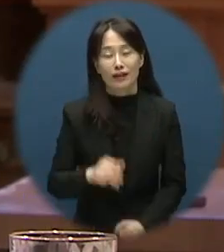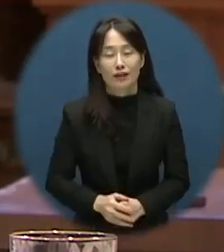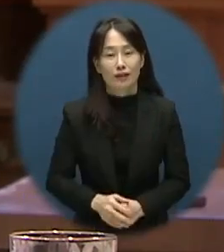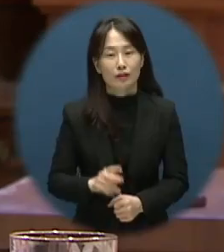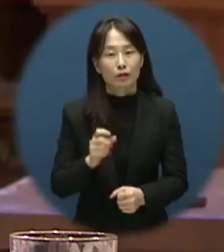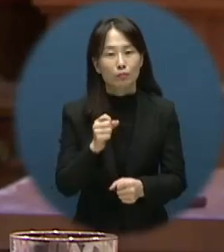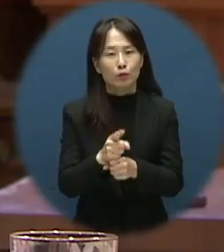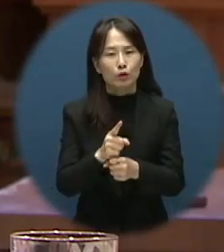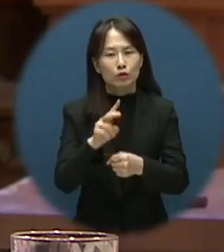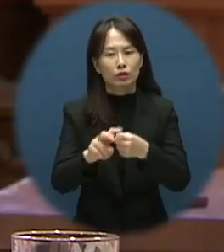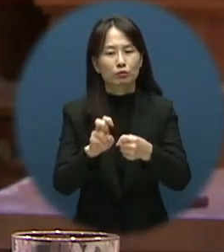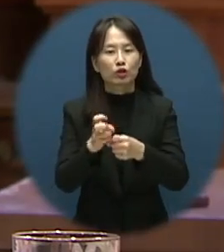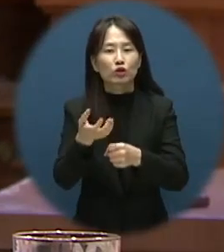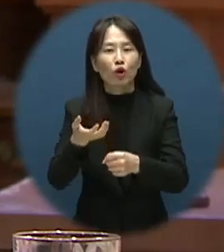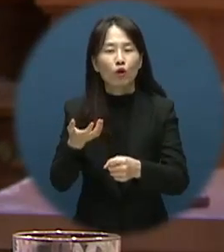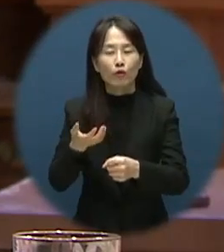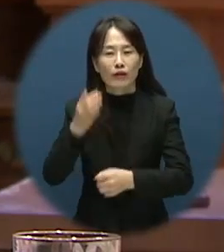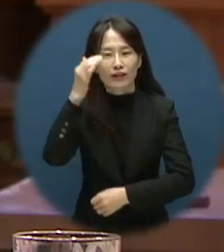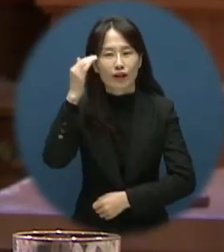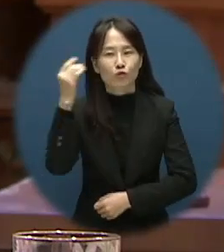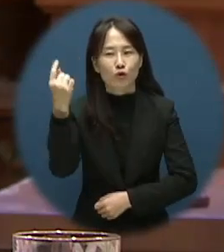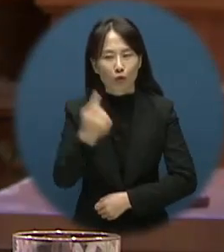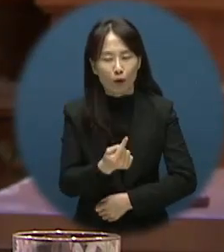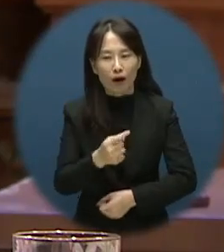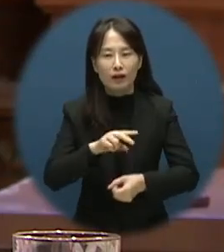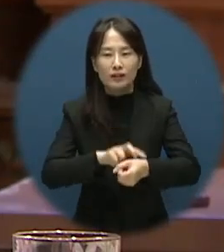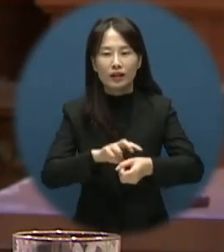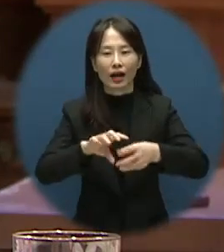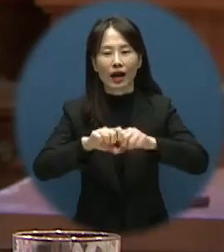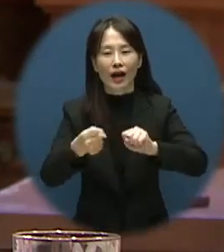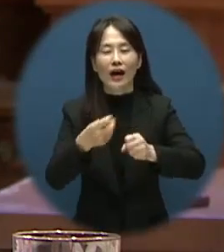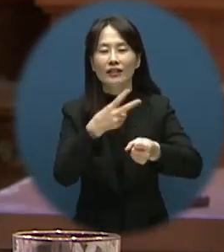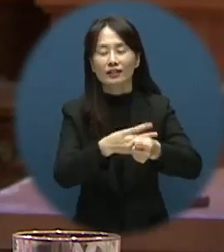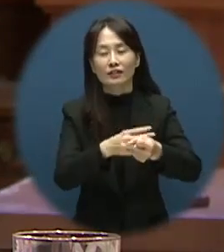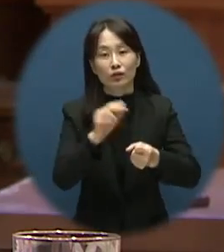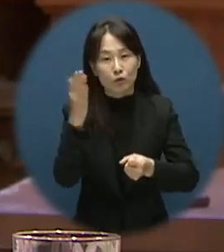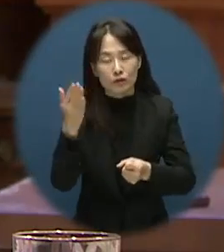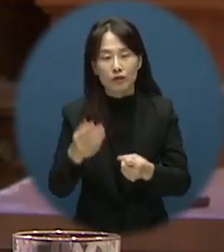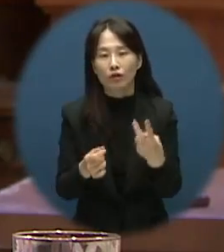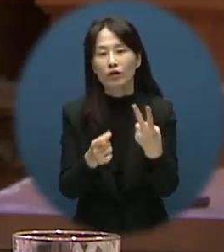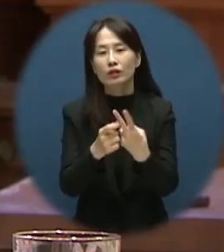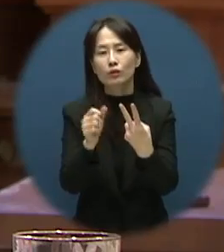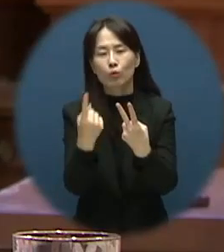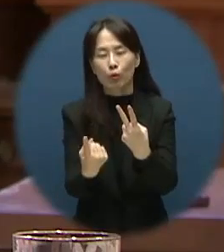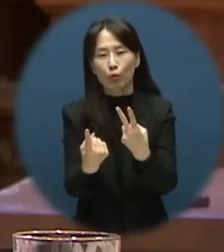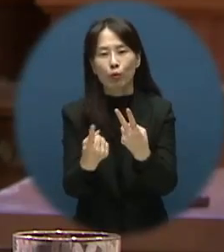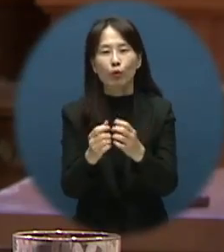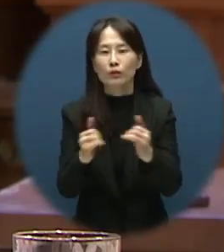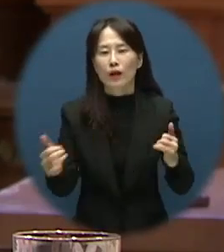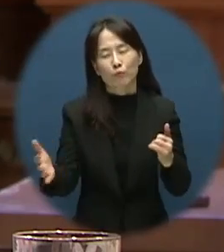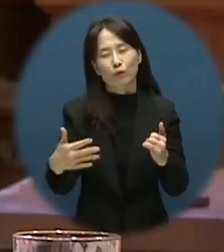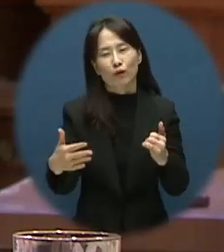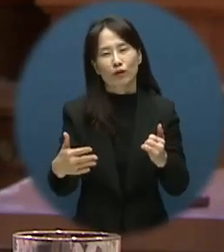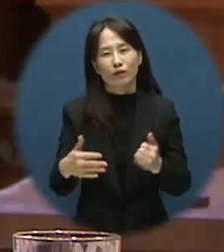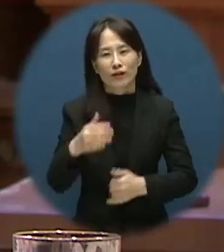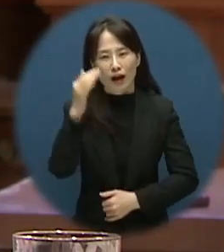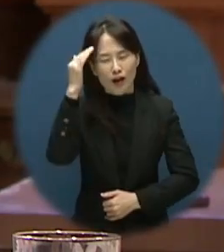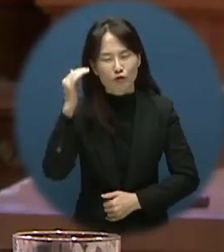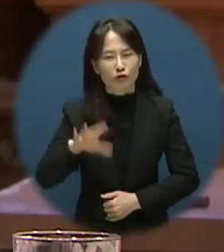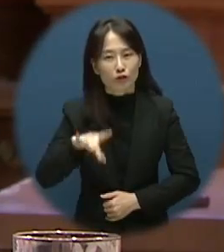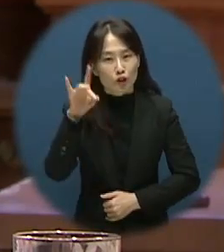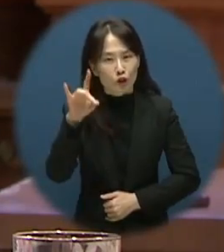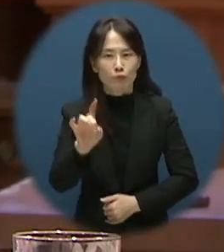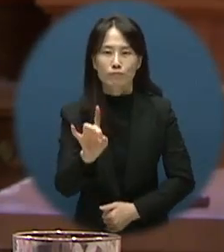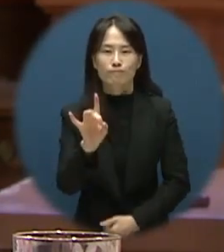벌써 20년도 전에 우리나라 한의사가 되셨는데 아직 후배 제2호가 없다고 그래요. 국내 최초